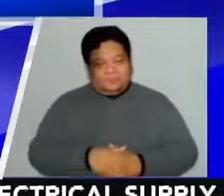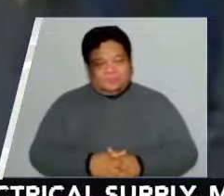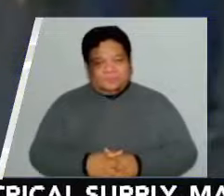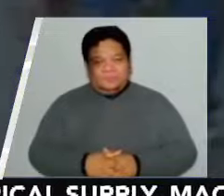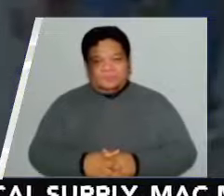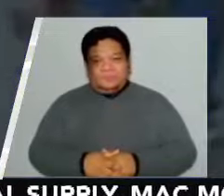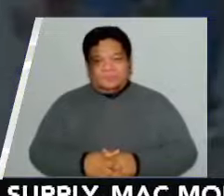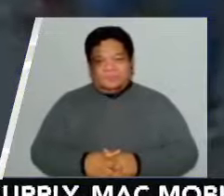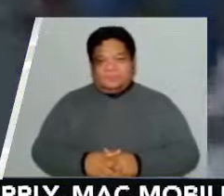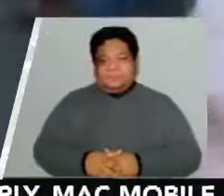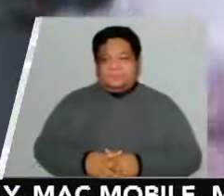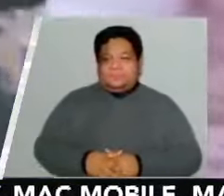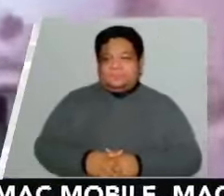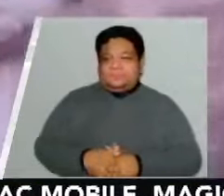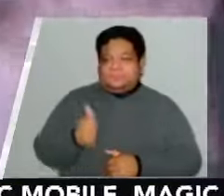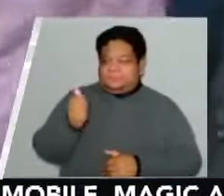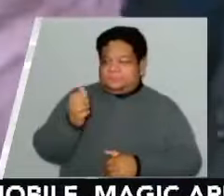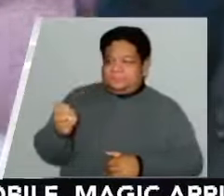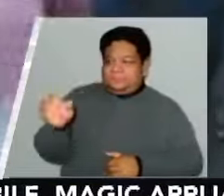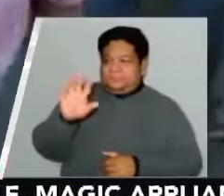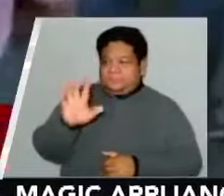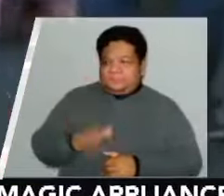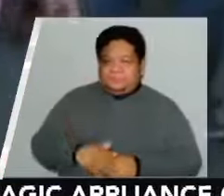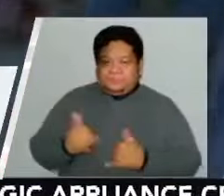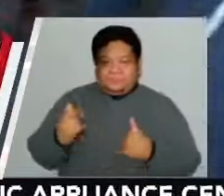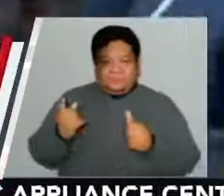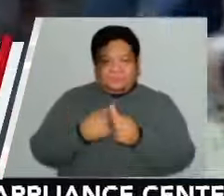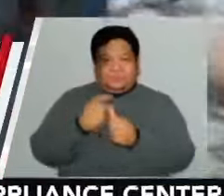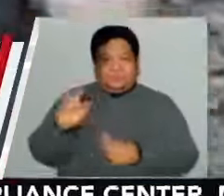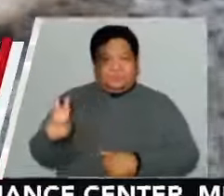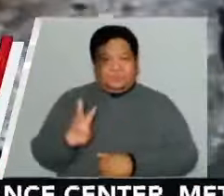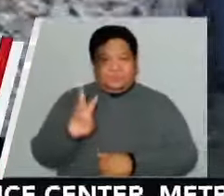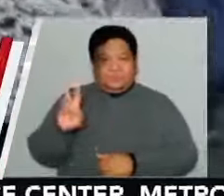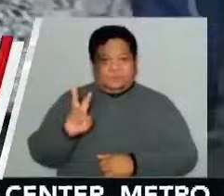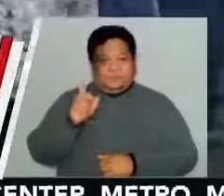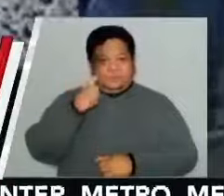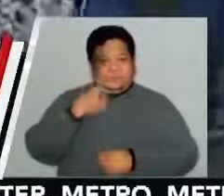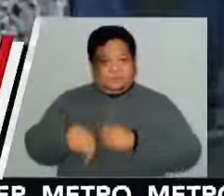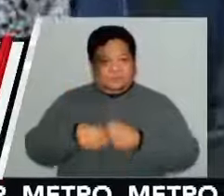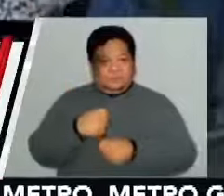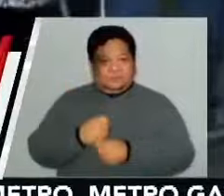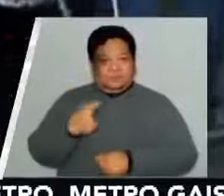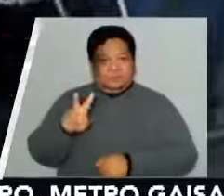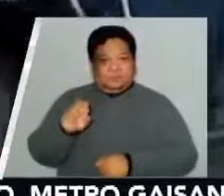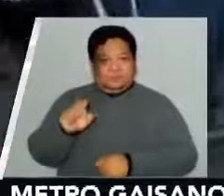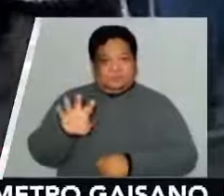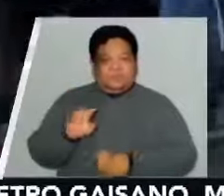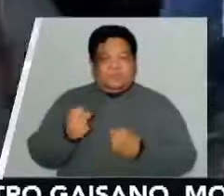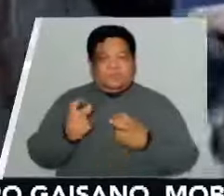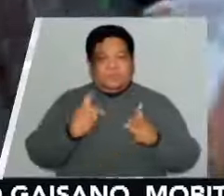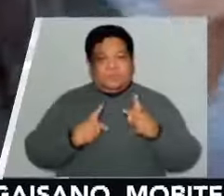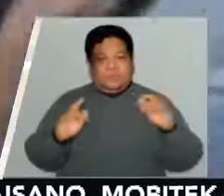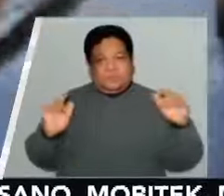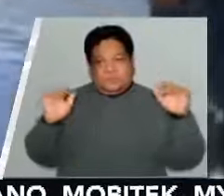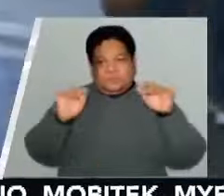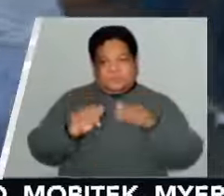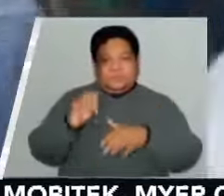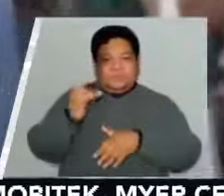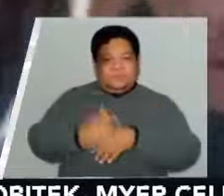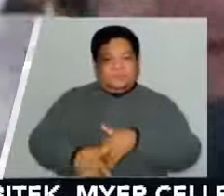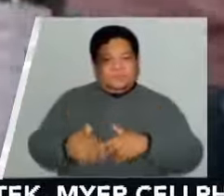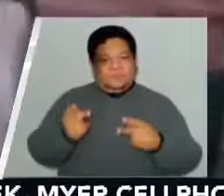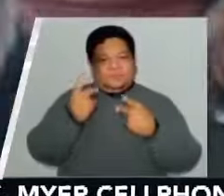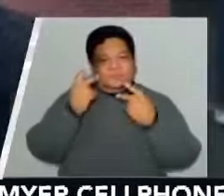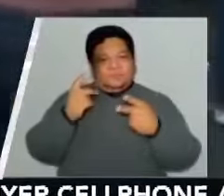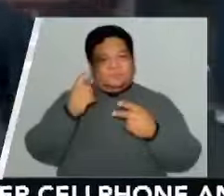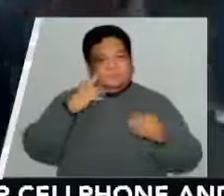Maris, good morning! First Wednesday ng 2024 at maraming mga deboto ang pumunta ng maaga para dumalo ng unang misa ng umaga dito sa